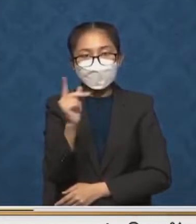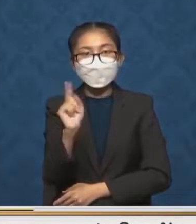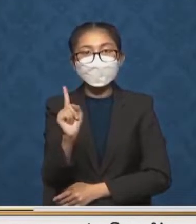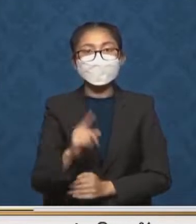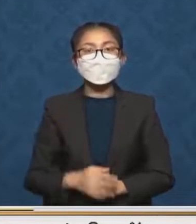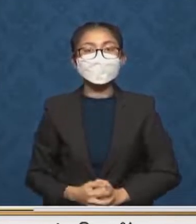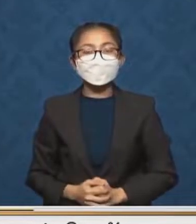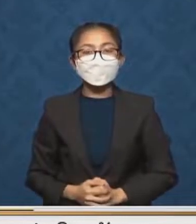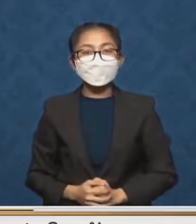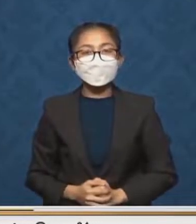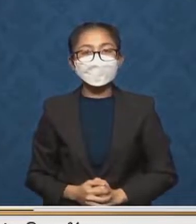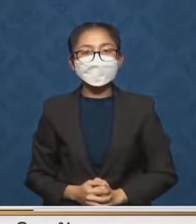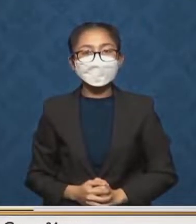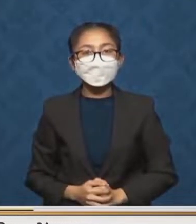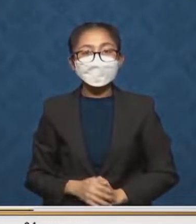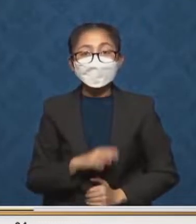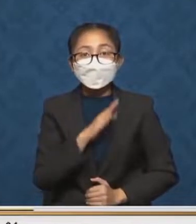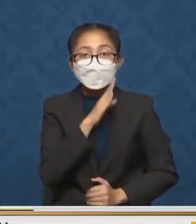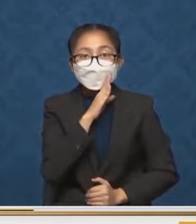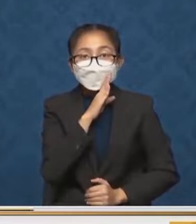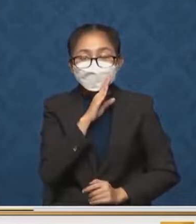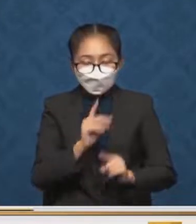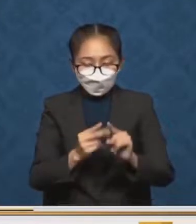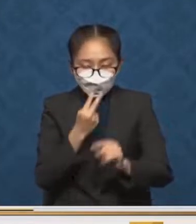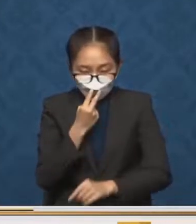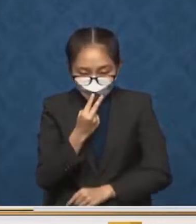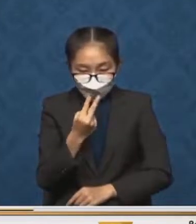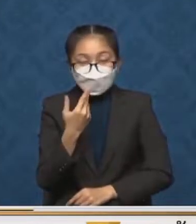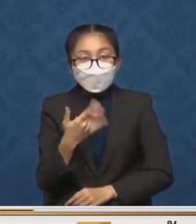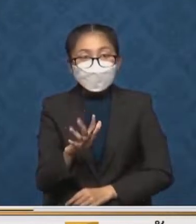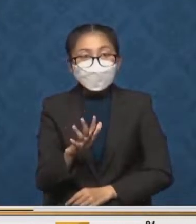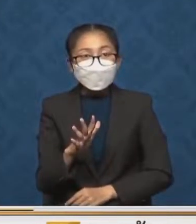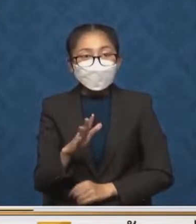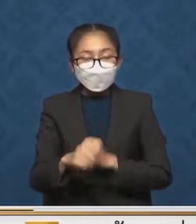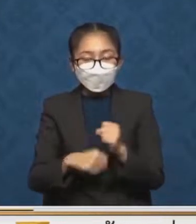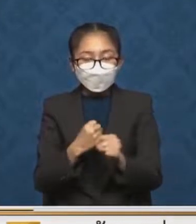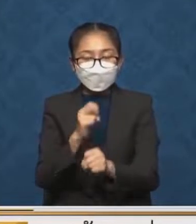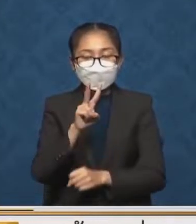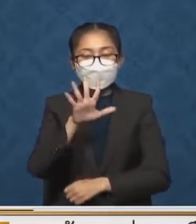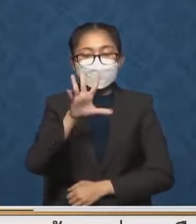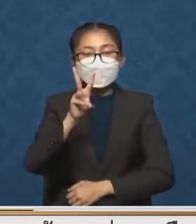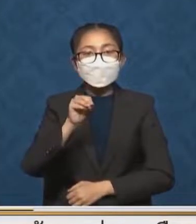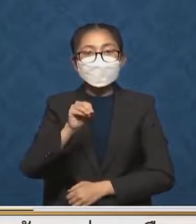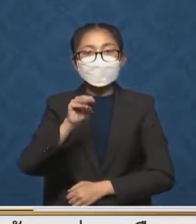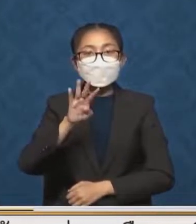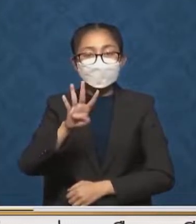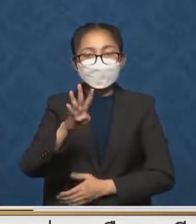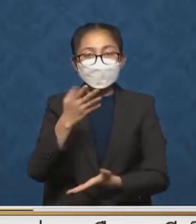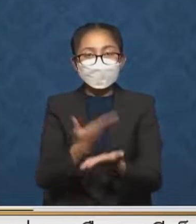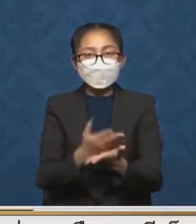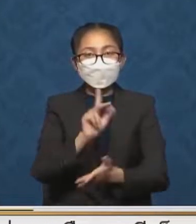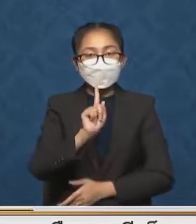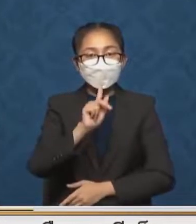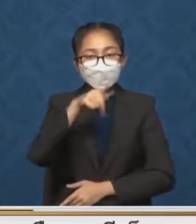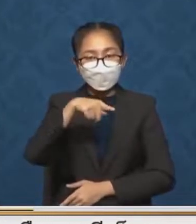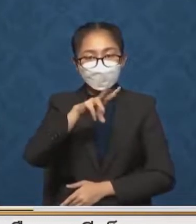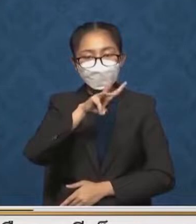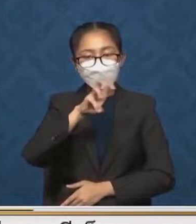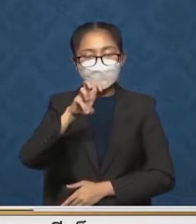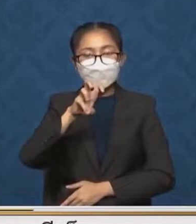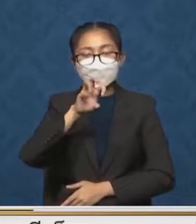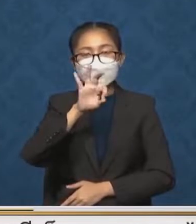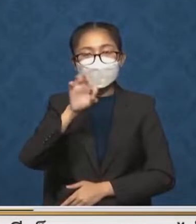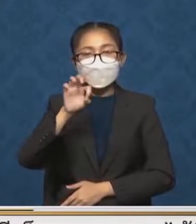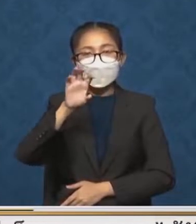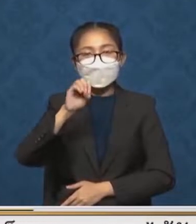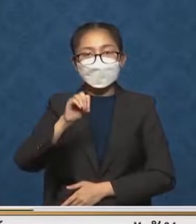บหากเมอพิจารณาถึงงประมาณของลายการนี้ในป 64 ซึ่มจำนวน 1,959 ลานบ